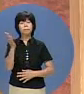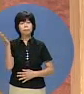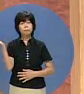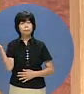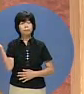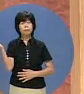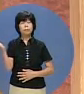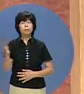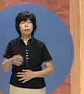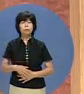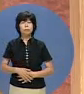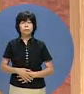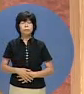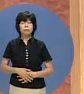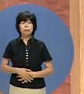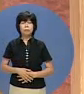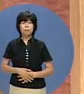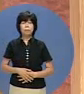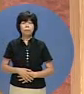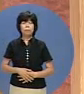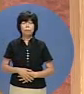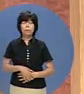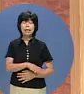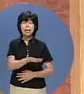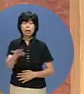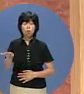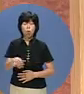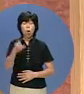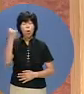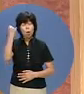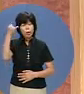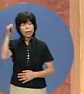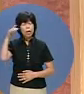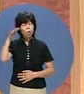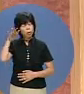74-9100 もご利用いただけます。皆